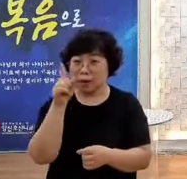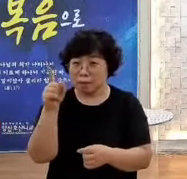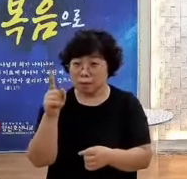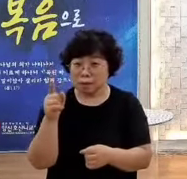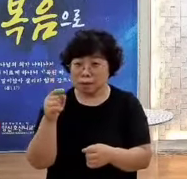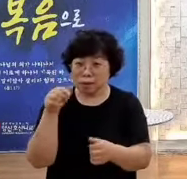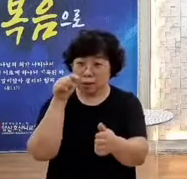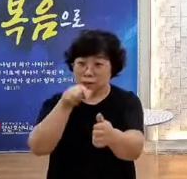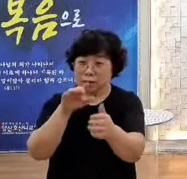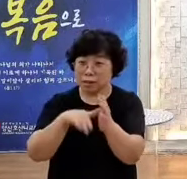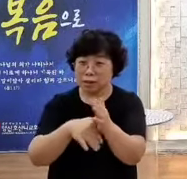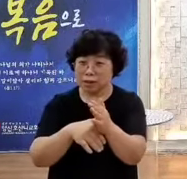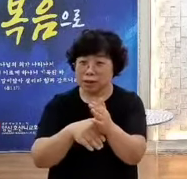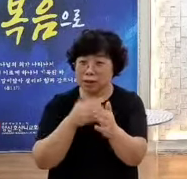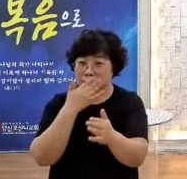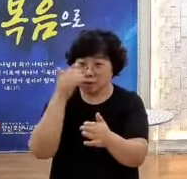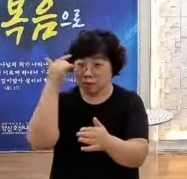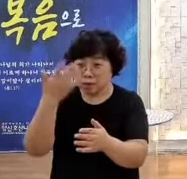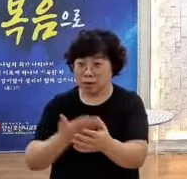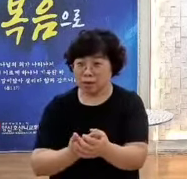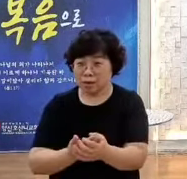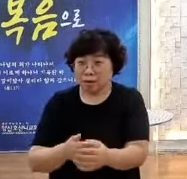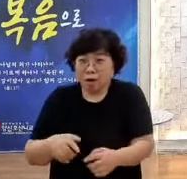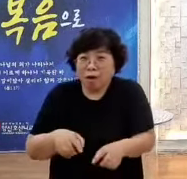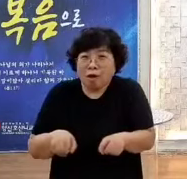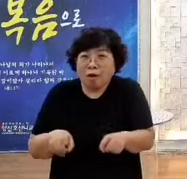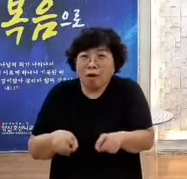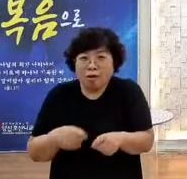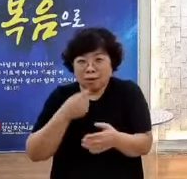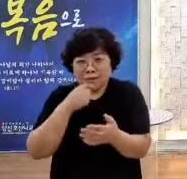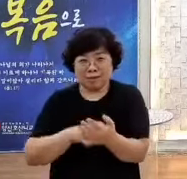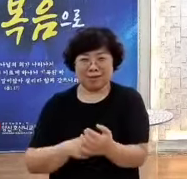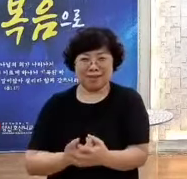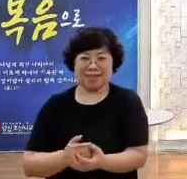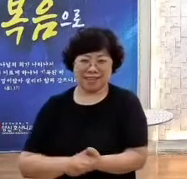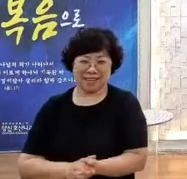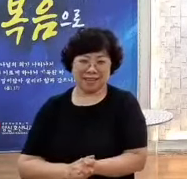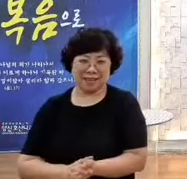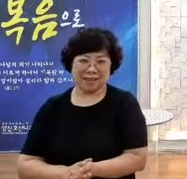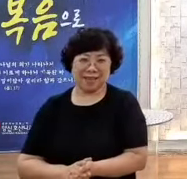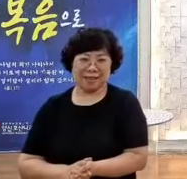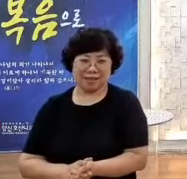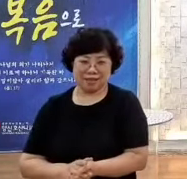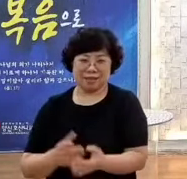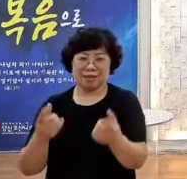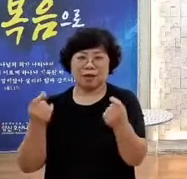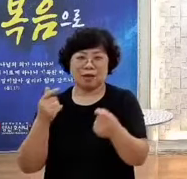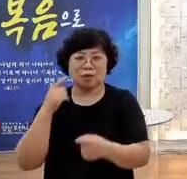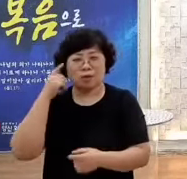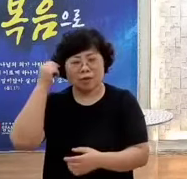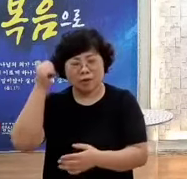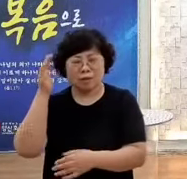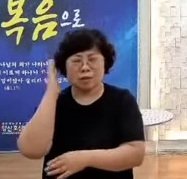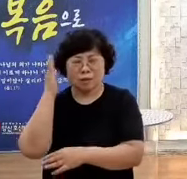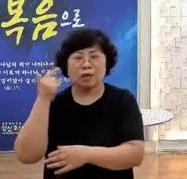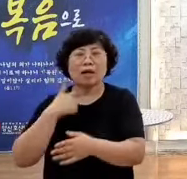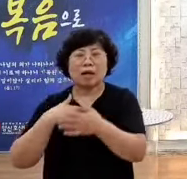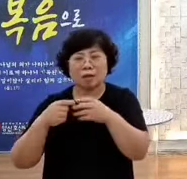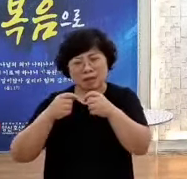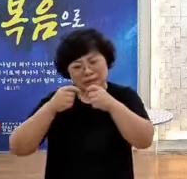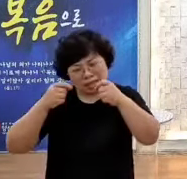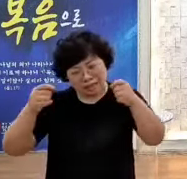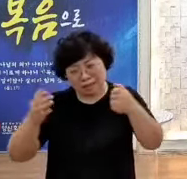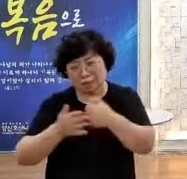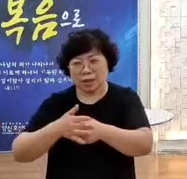않습니까? 사실은. 근데 제가 여기 참 설교한 지 물론 오래되어서 그런 처음에